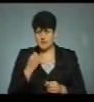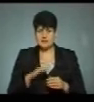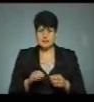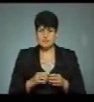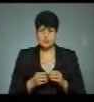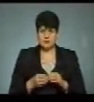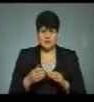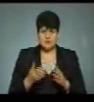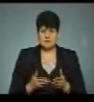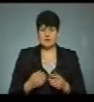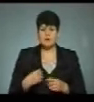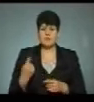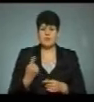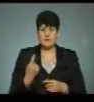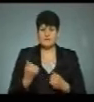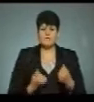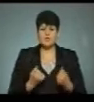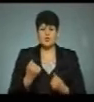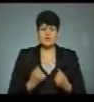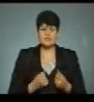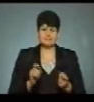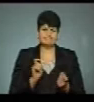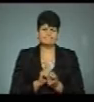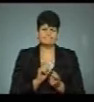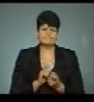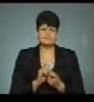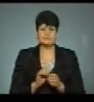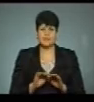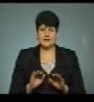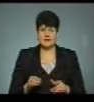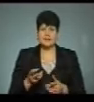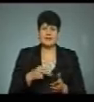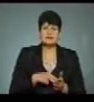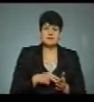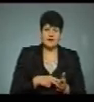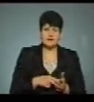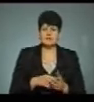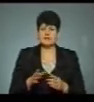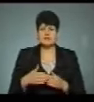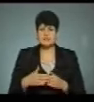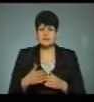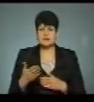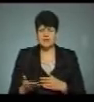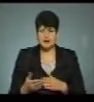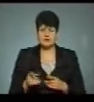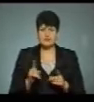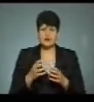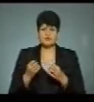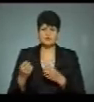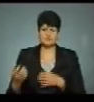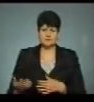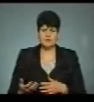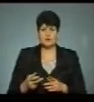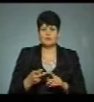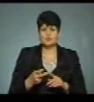що, по-перше, водії сваряться, тому що діти то не там стали, то не станьте біля дверей, то ще щось. По-друге,